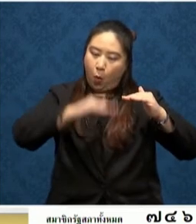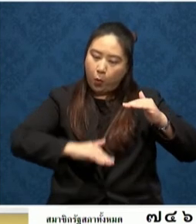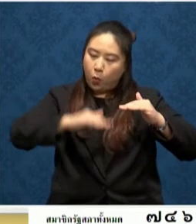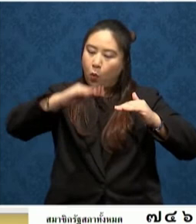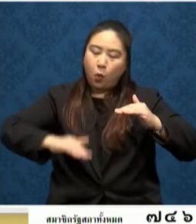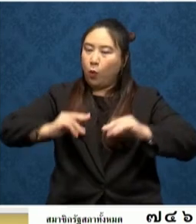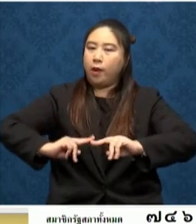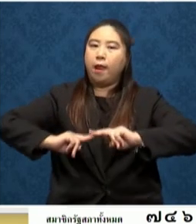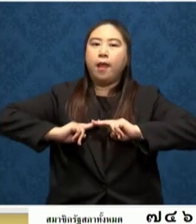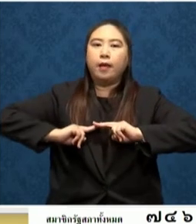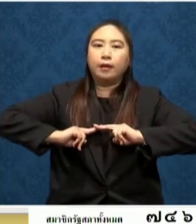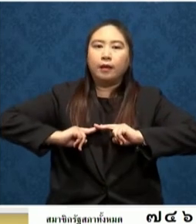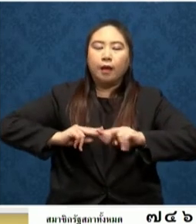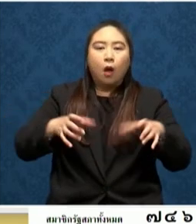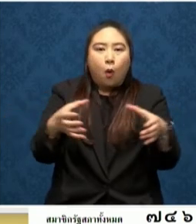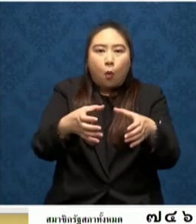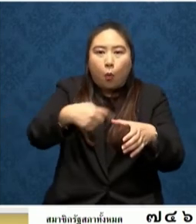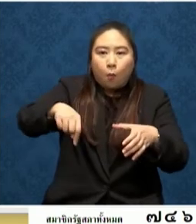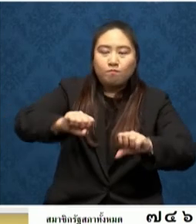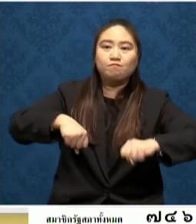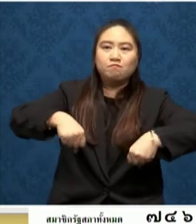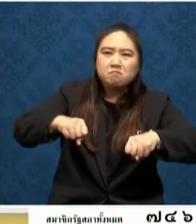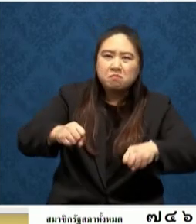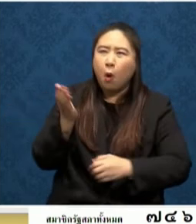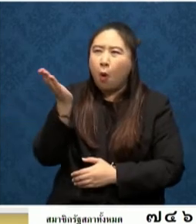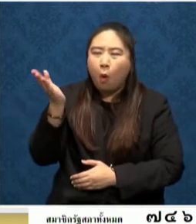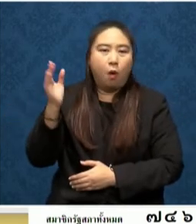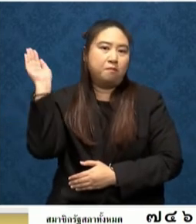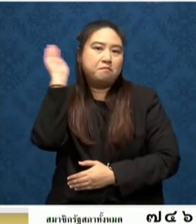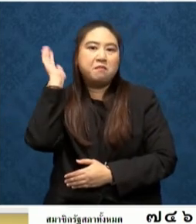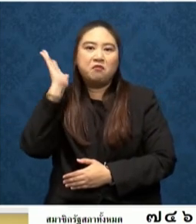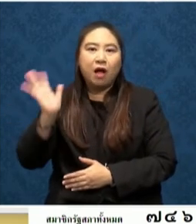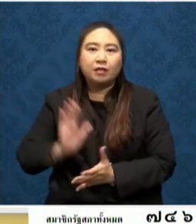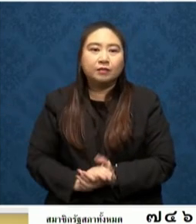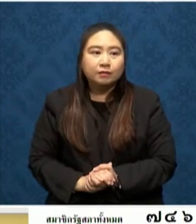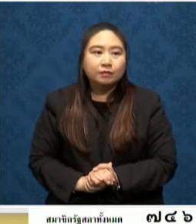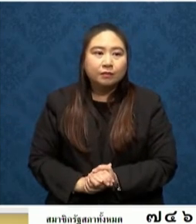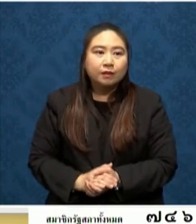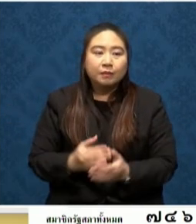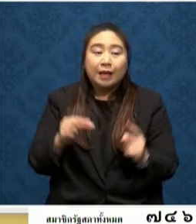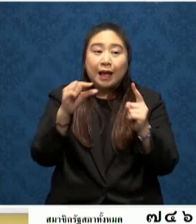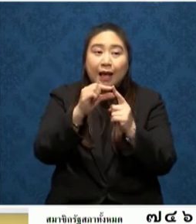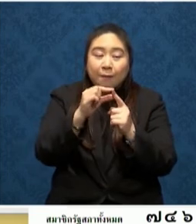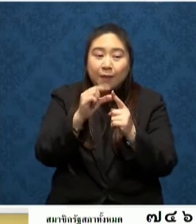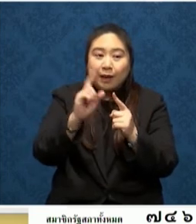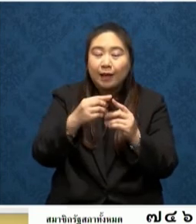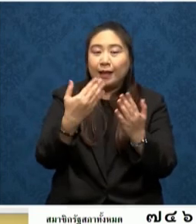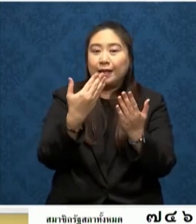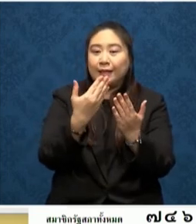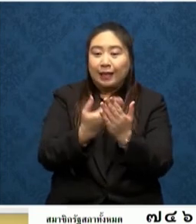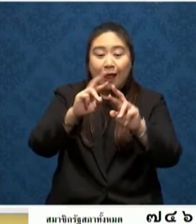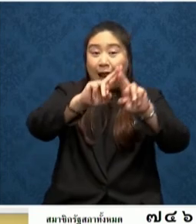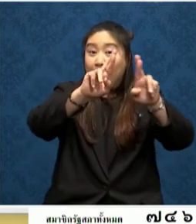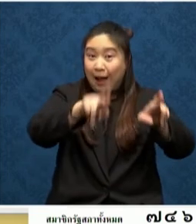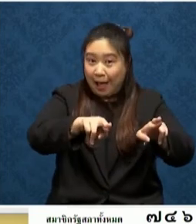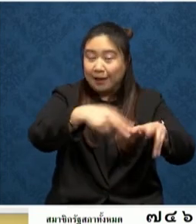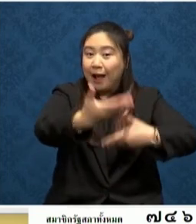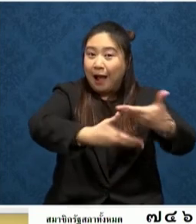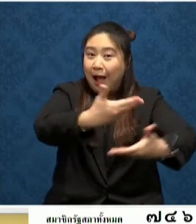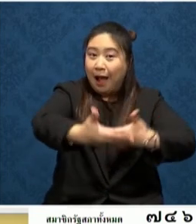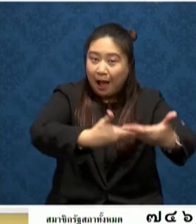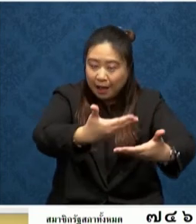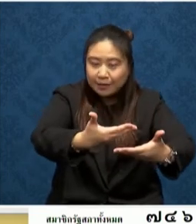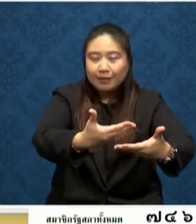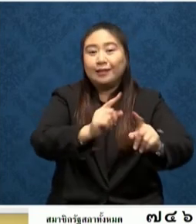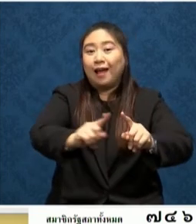ล่ม RIDERซึ่งส่วนทางกับการเรียกเก็บค่า GPหรวา Cross Profitที่เก็บกับร้านค้า พ่อค้